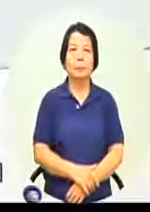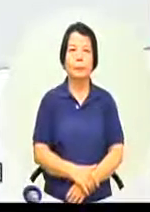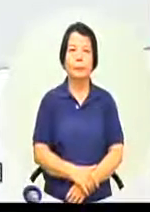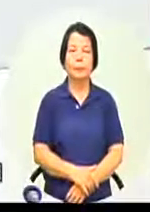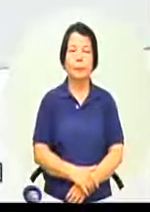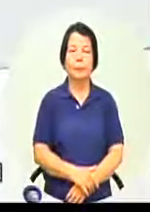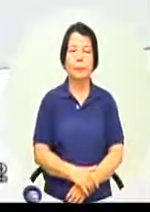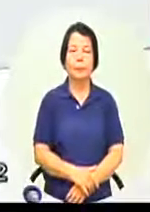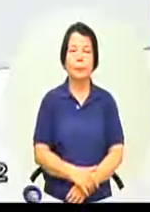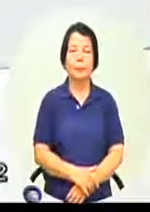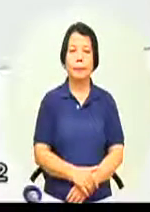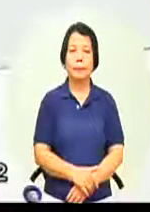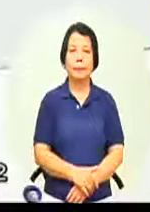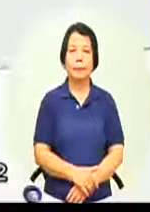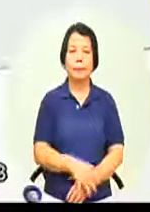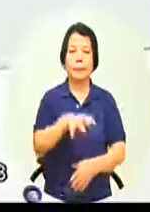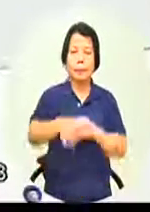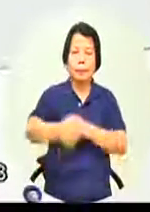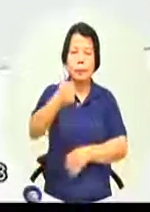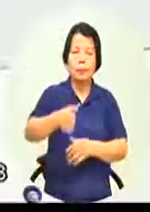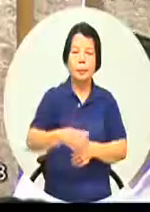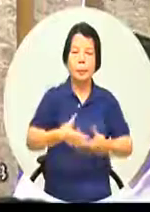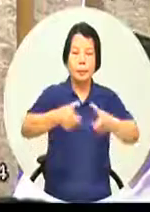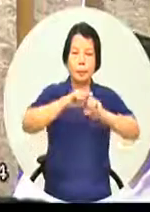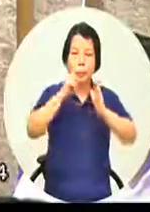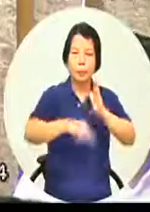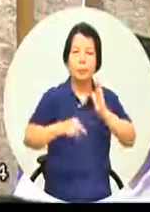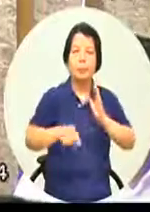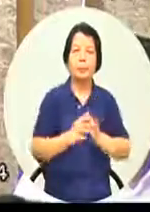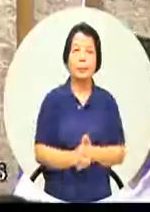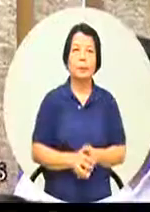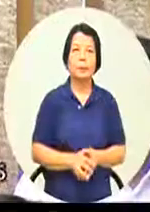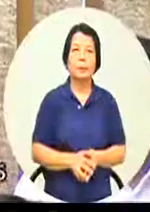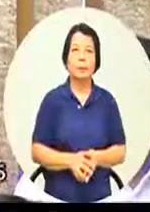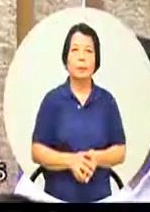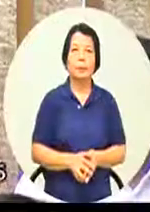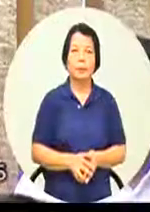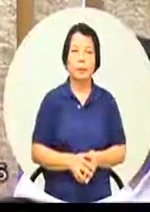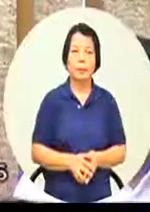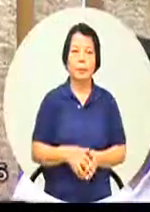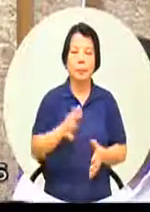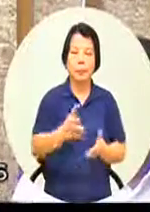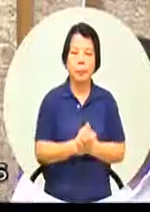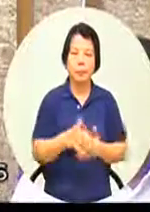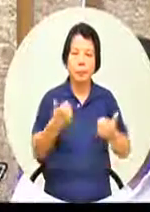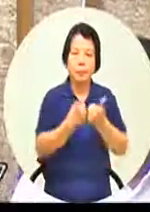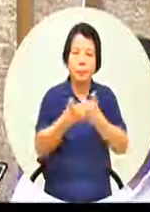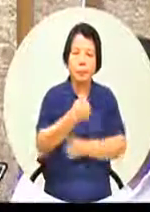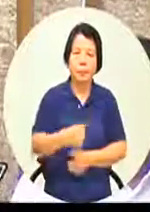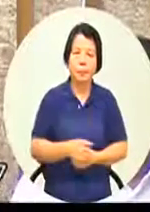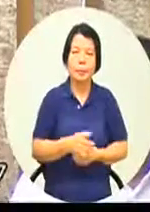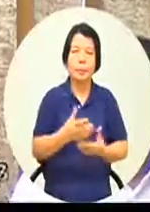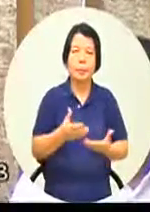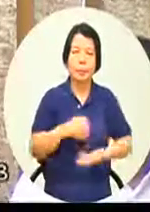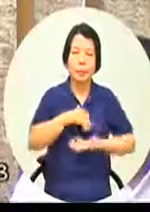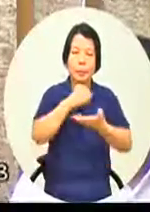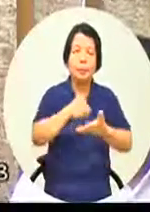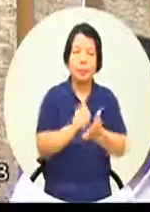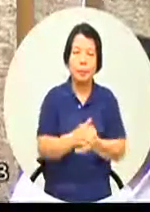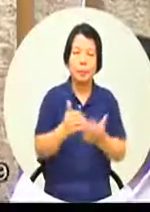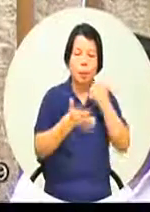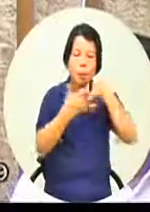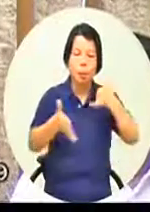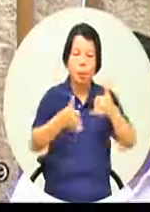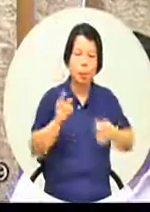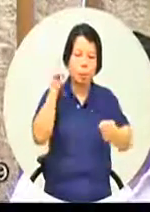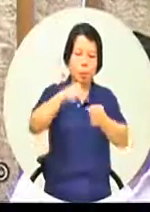好，请那个局长简单答复。 OK， 谢谢主席，谢谢议员。我想议员提出这个部分，我想也是一直海洋局在努力的目标，